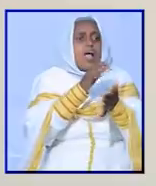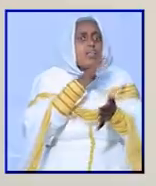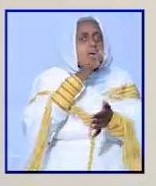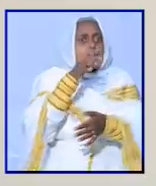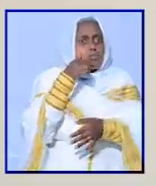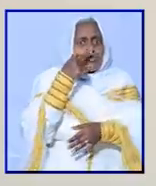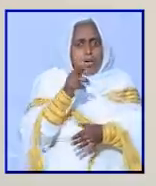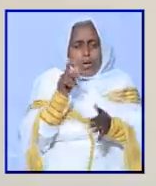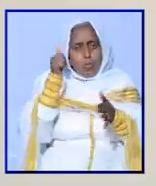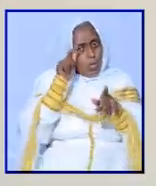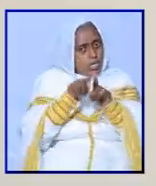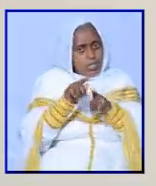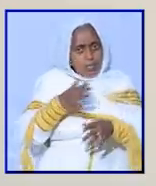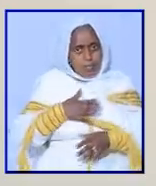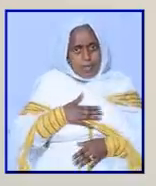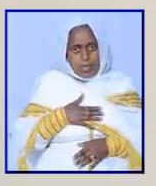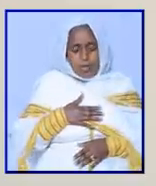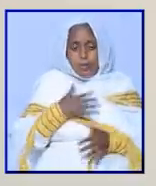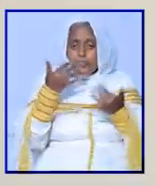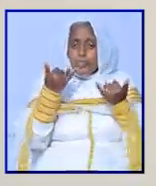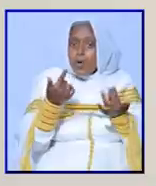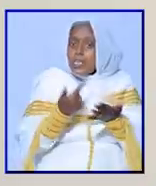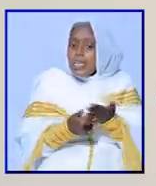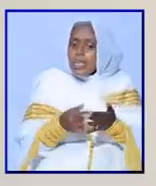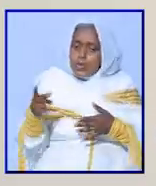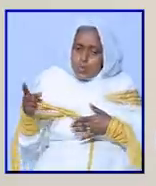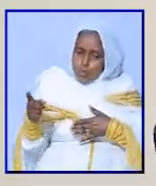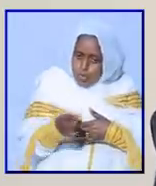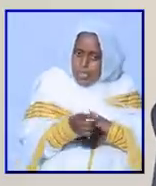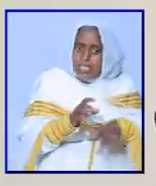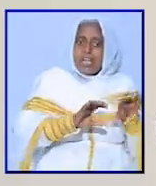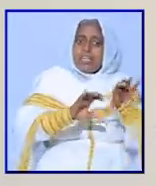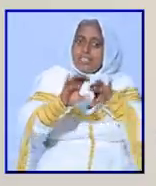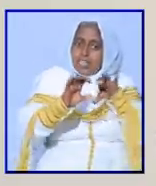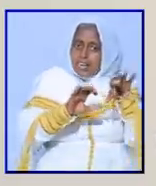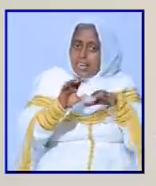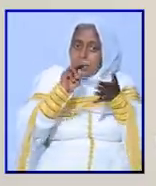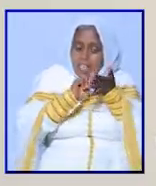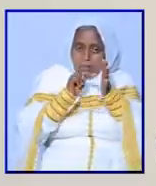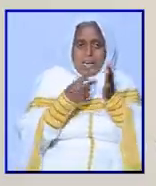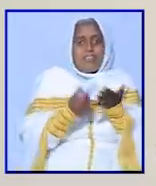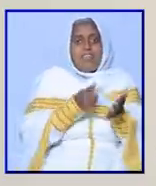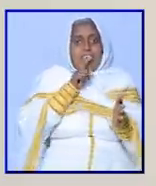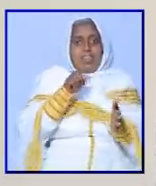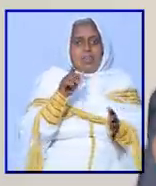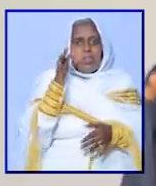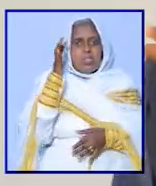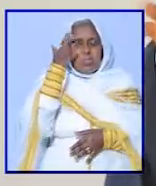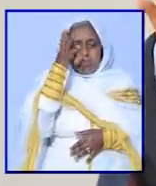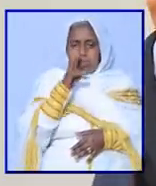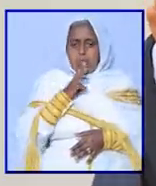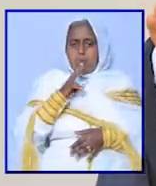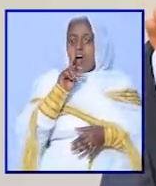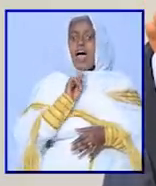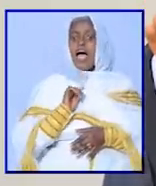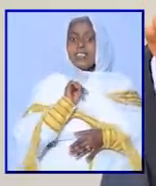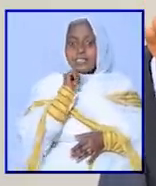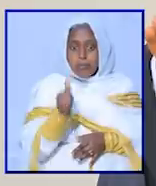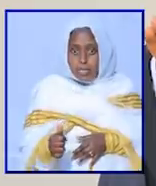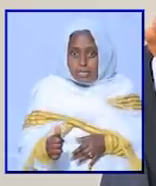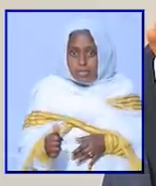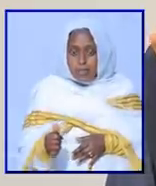አልደረስኩም ወንድሜ ያለው አሁን ይሄ ይሆንልኛል ይደረግልኛል ማለት ይሄ ነው ዝም ብሎ ውሃ